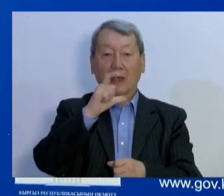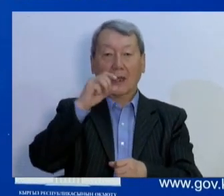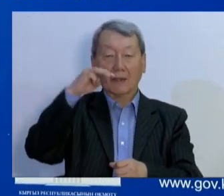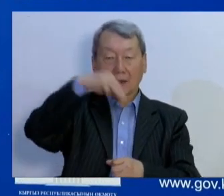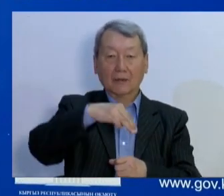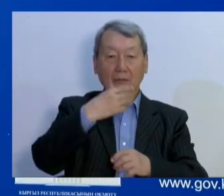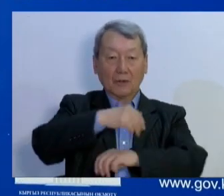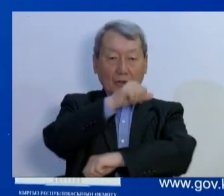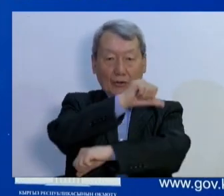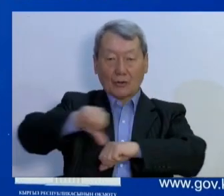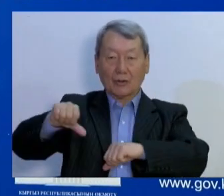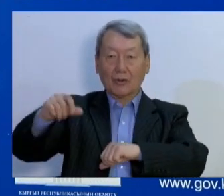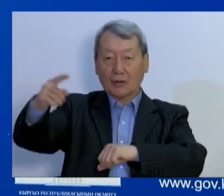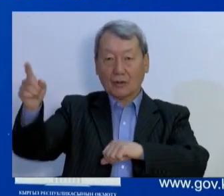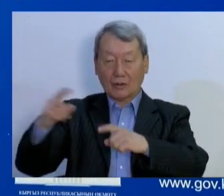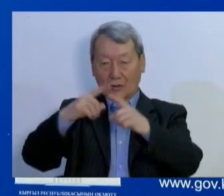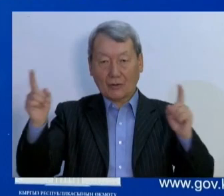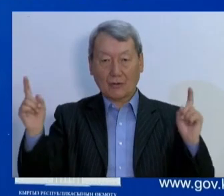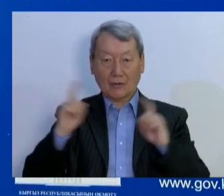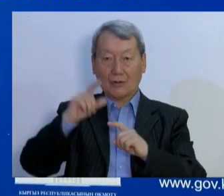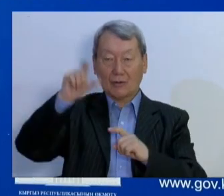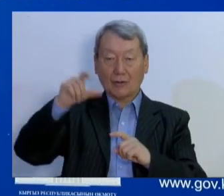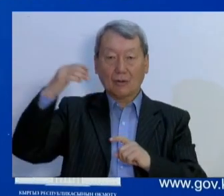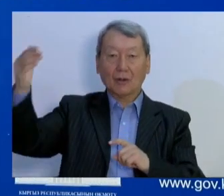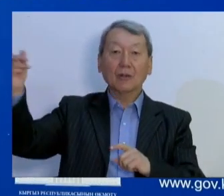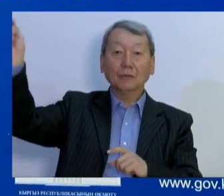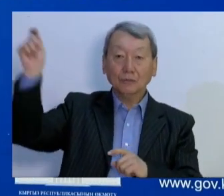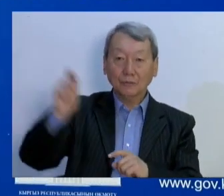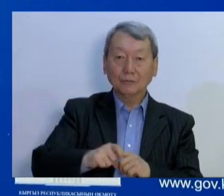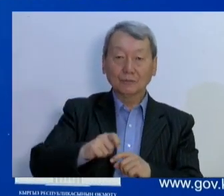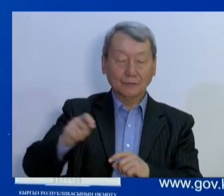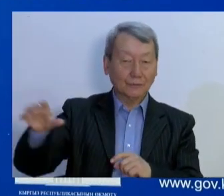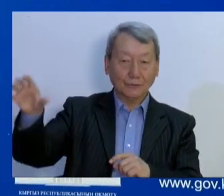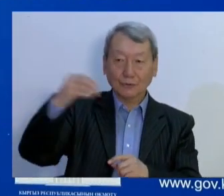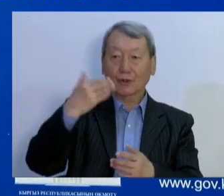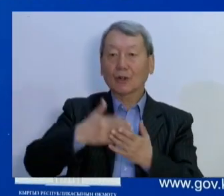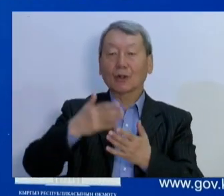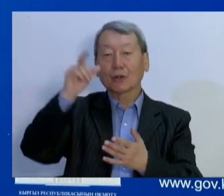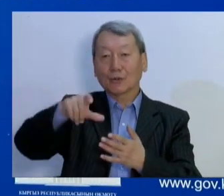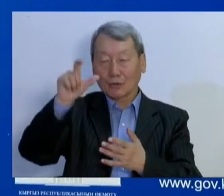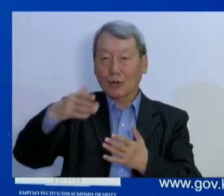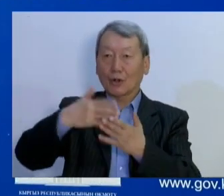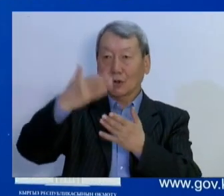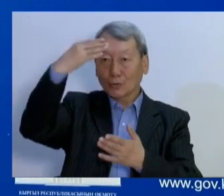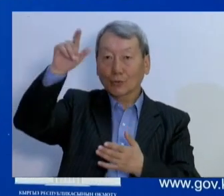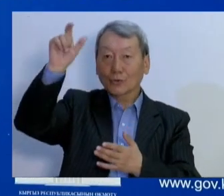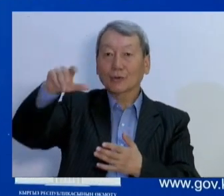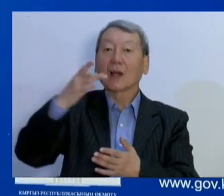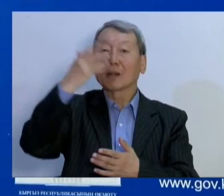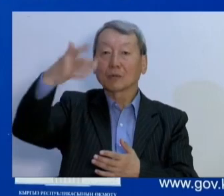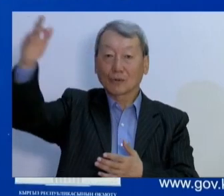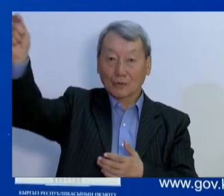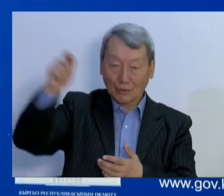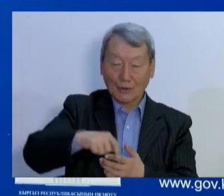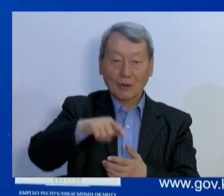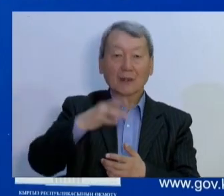ушул чек ара аркылуу чет өлкөдөн келген жарандар же болбосо башка мамлекеттердин жарандары аркылуу